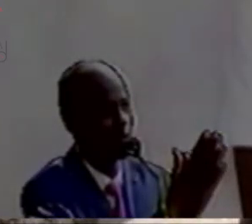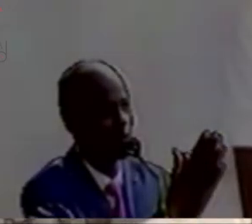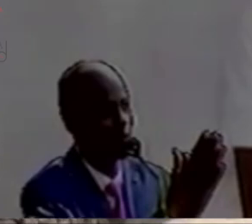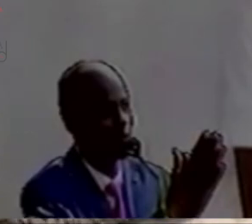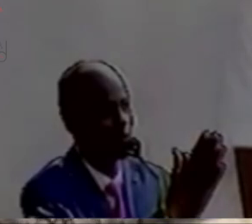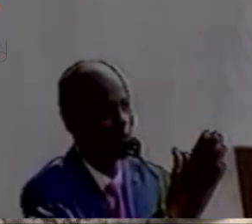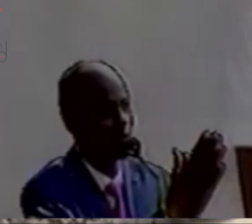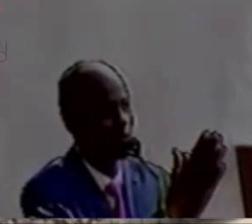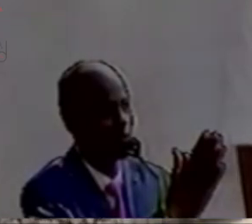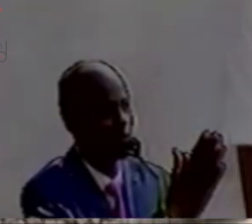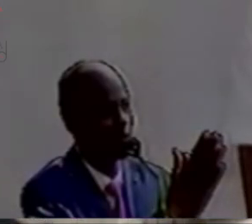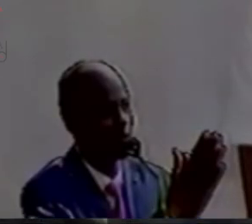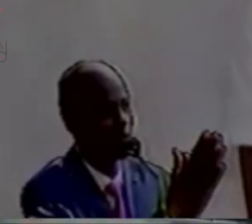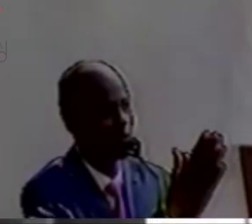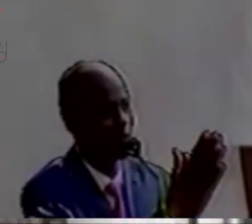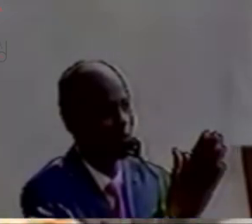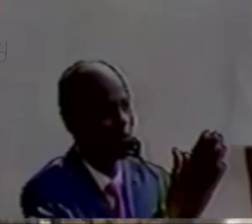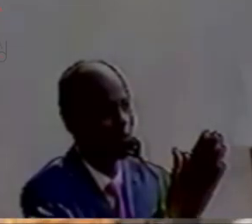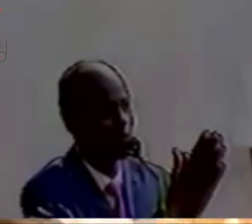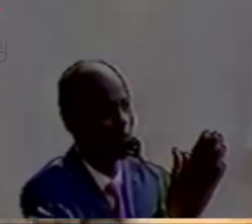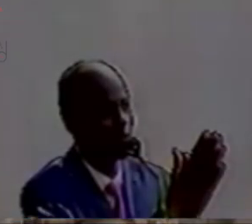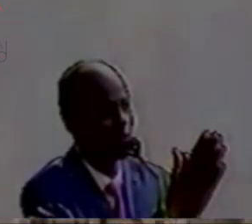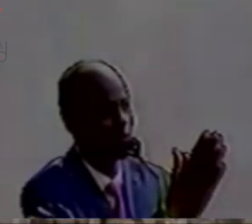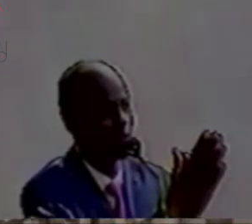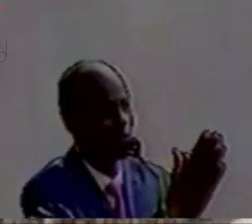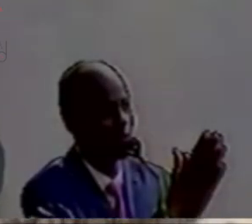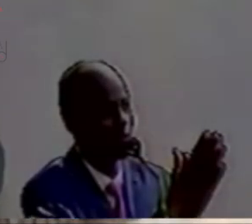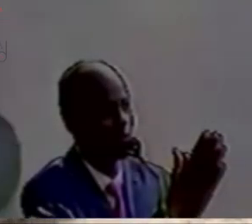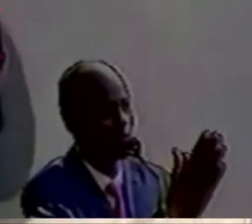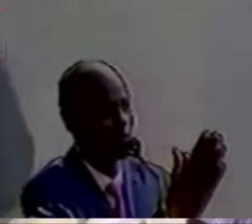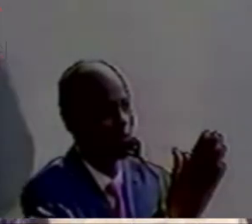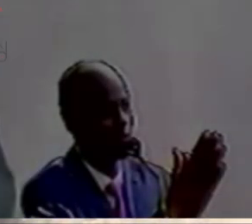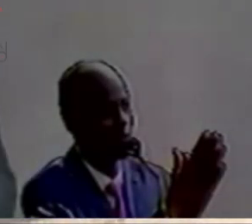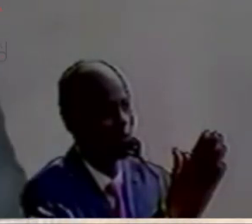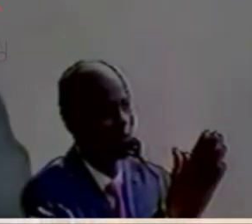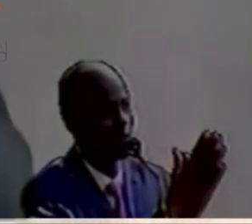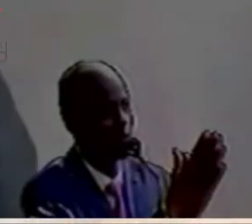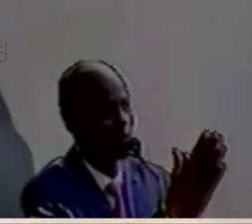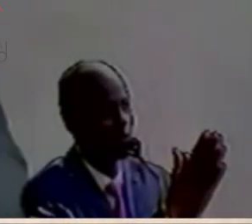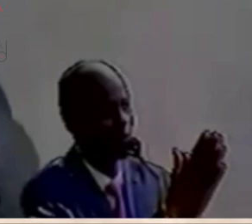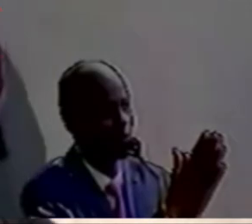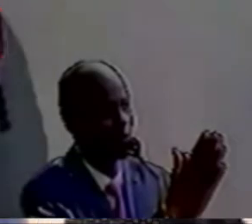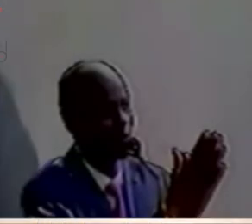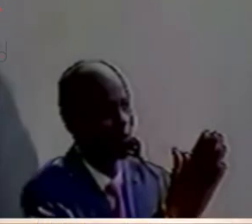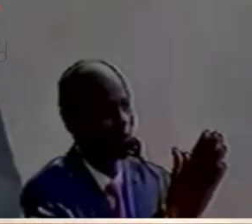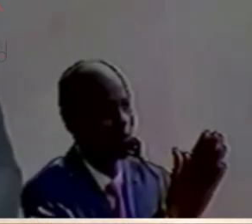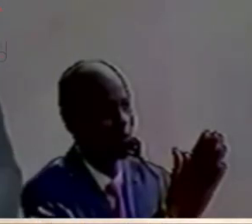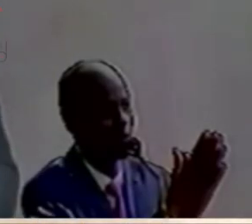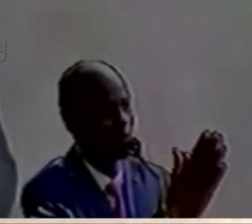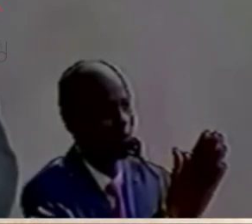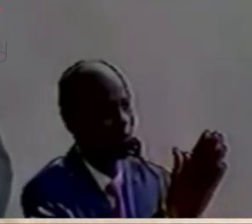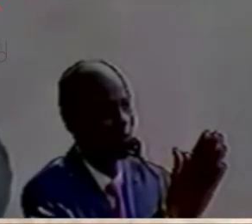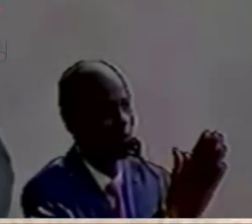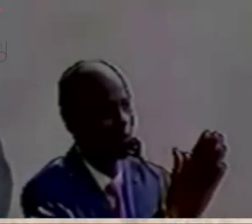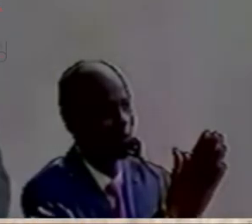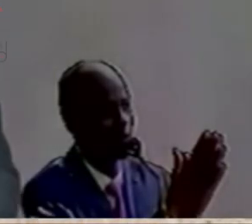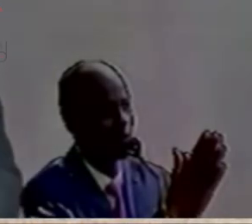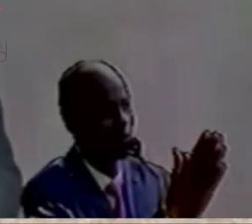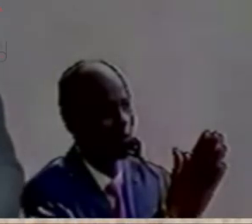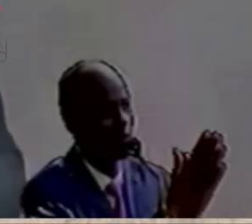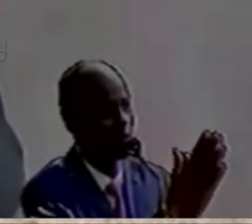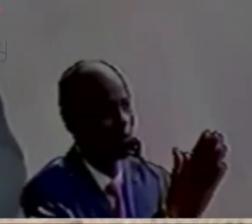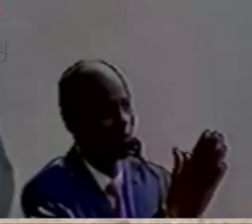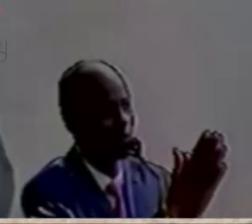sont blessés dans leur chair, blessés dans leur esprit. On va devoir tout faire pour aider ces jeunes gens qui ont aussi